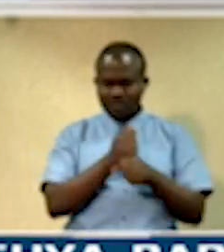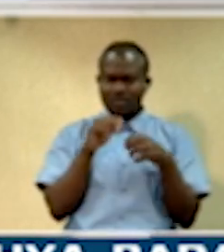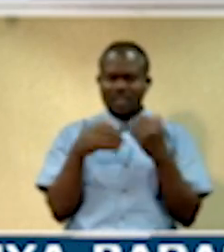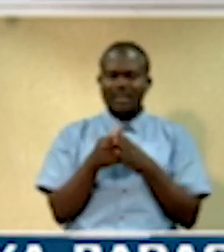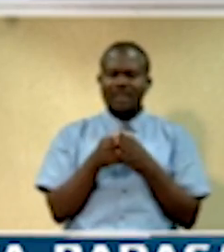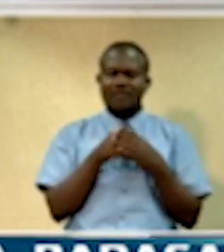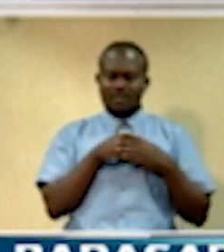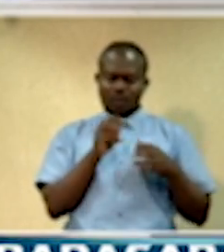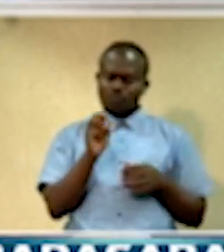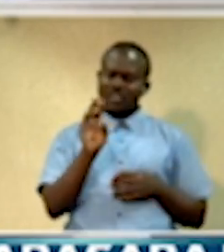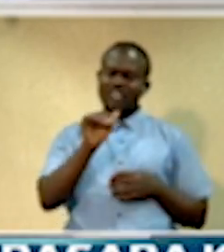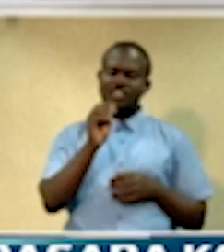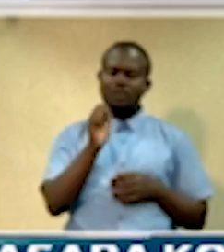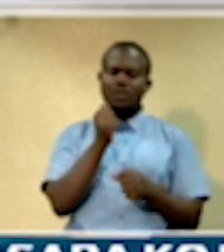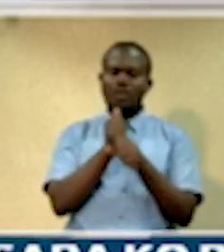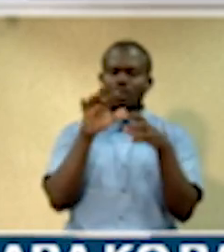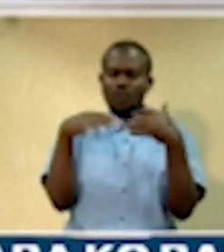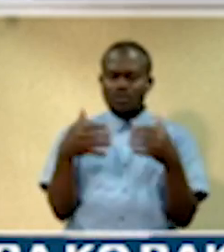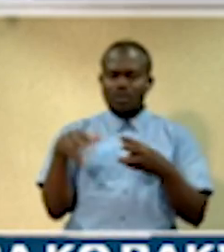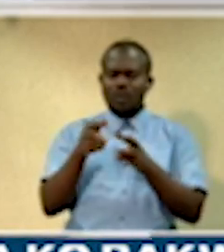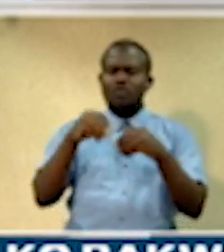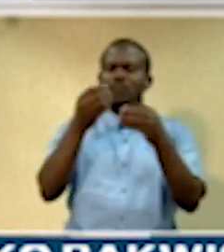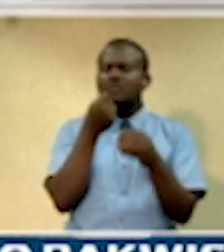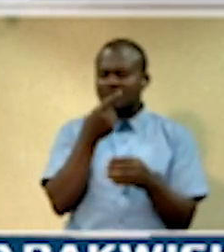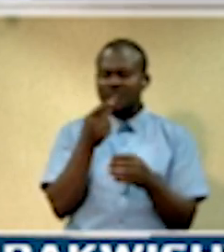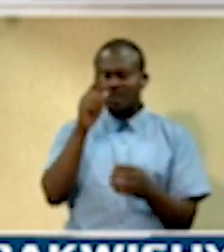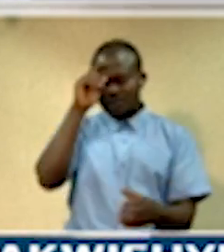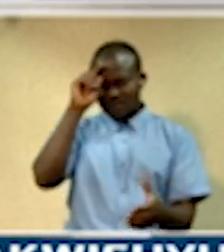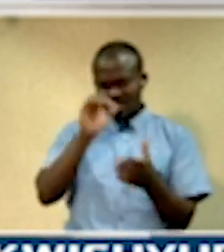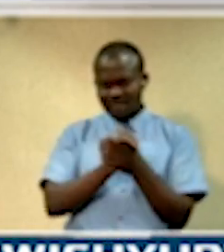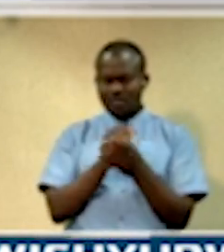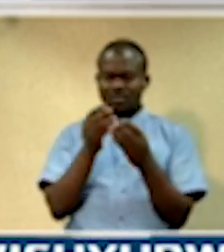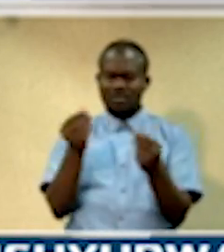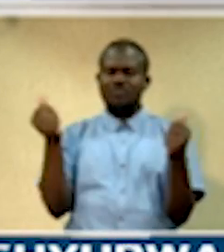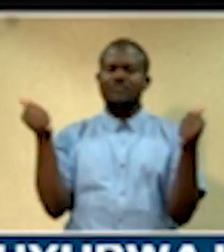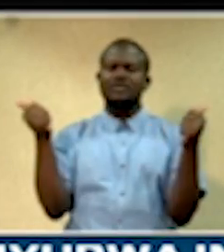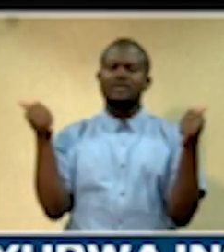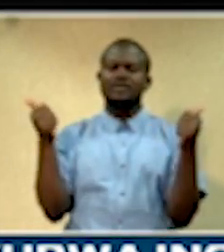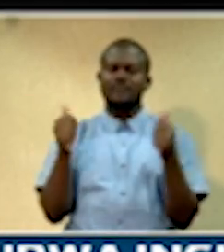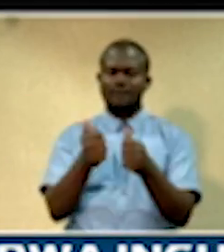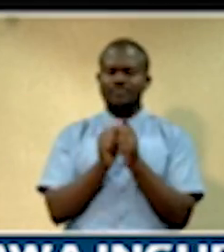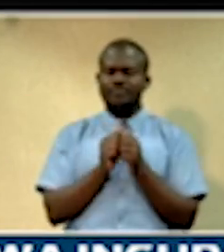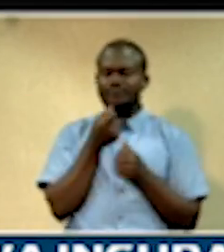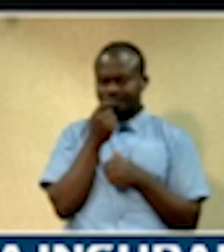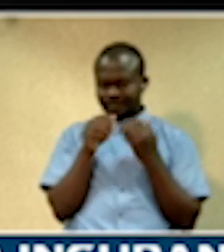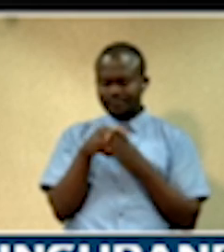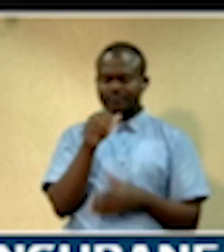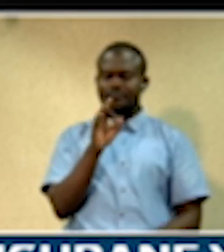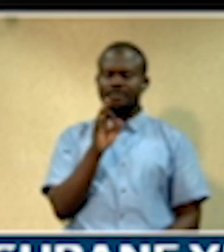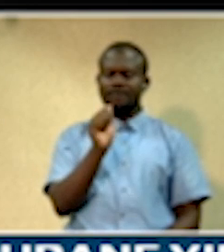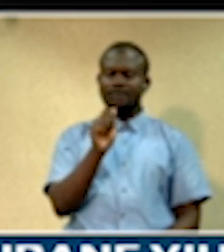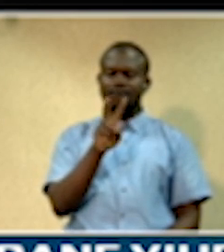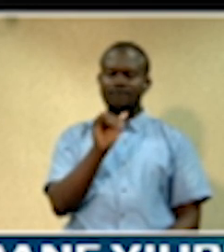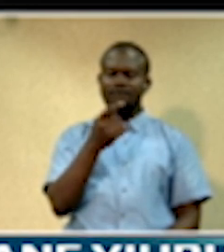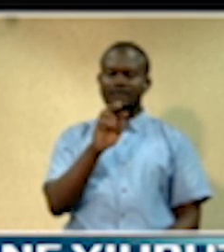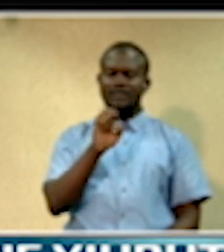urakora gute, uburyo tuza kumuha umuti twizeye ko uza kumuvanayo agasubira ku murongo. Uyu muti wa Favipiravir ni